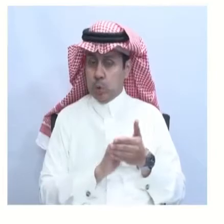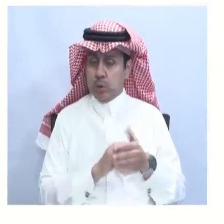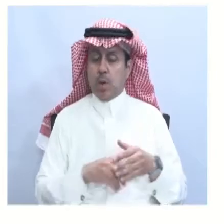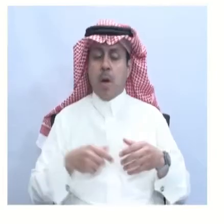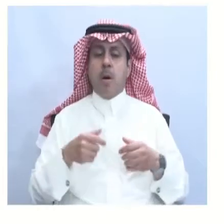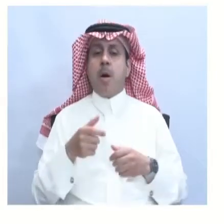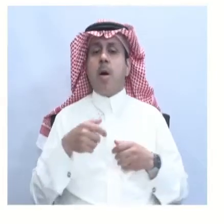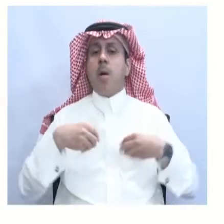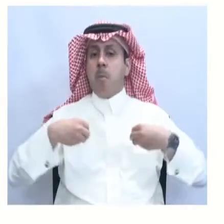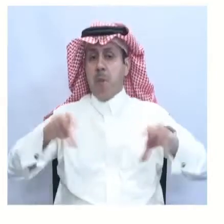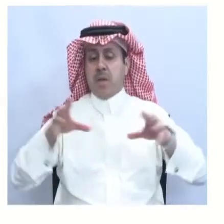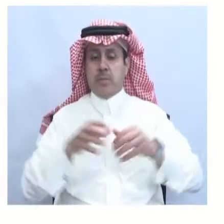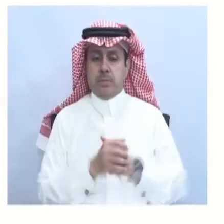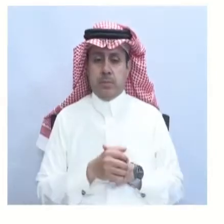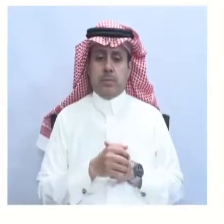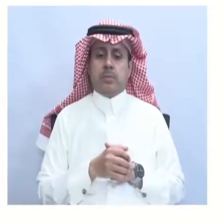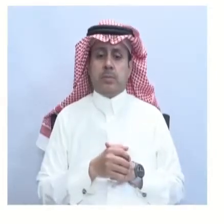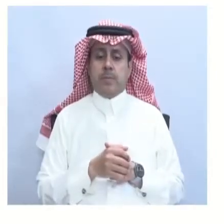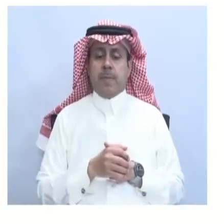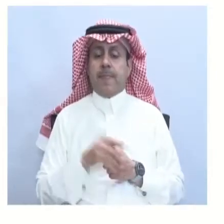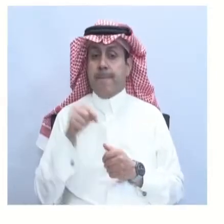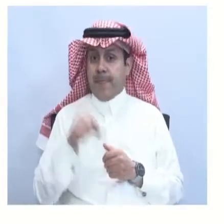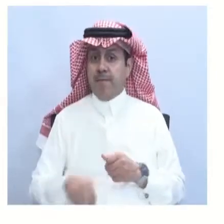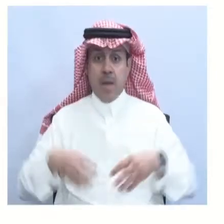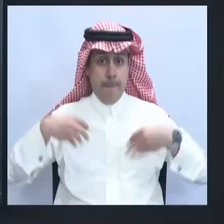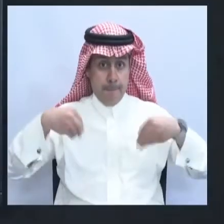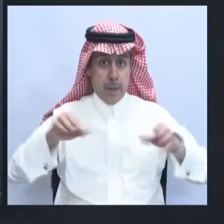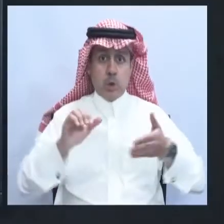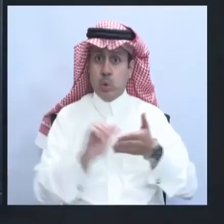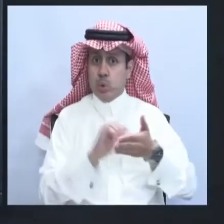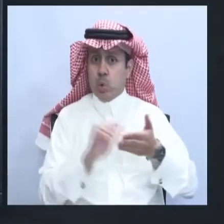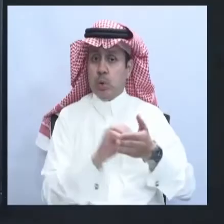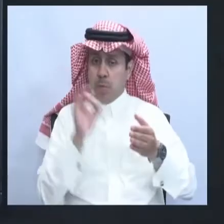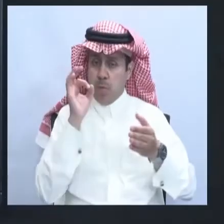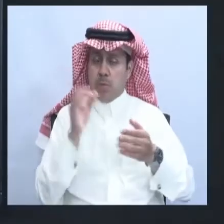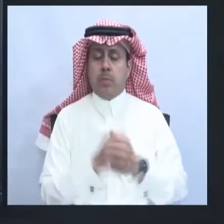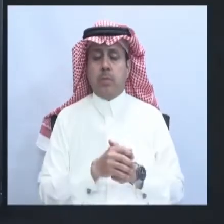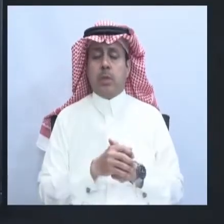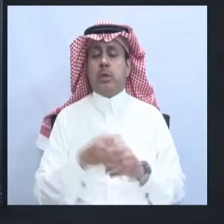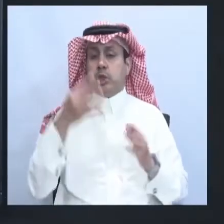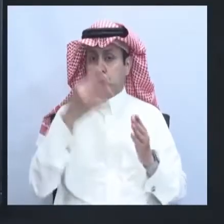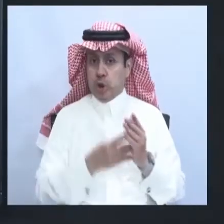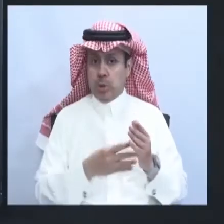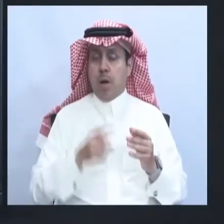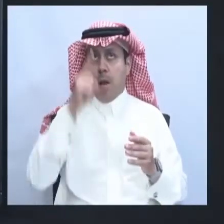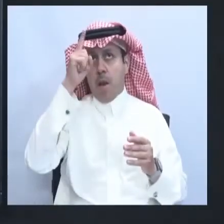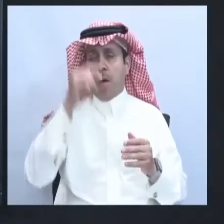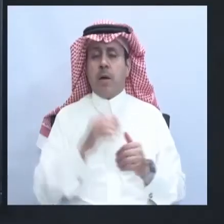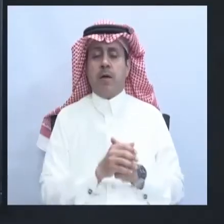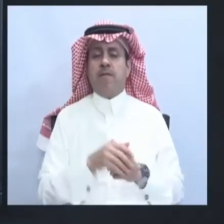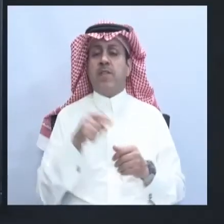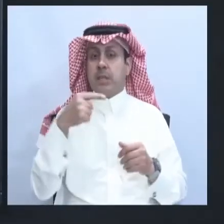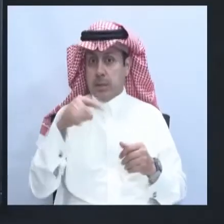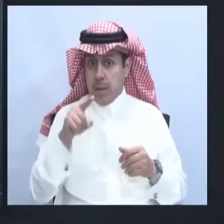البيع هنا ايها الطلاب والطالبات للبيع شروط معتبره الشارع الحكيم اشترطها في